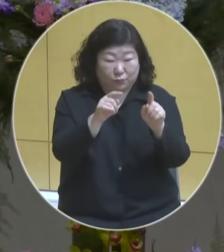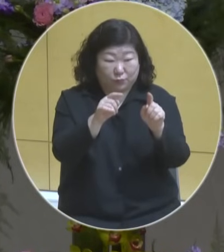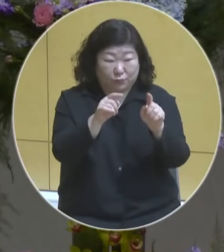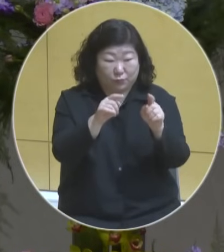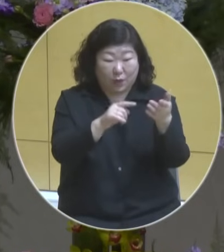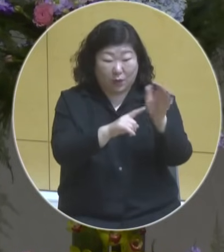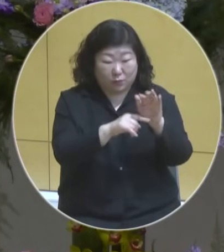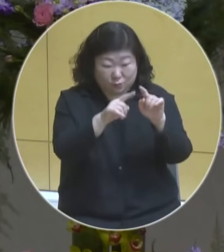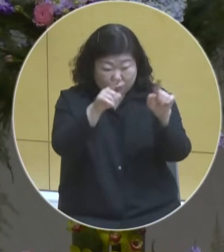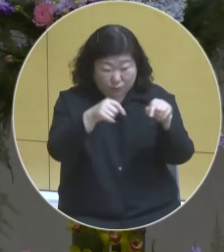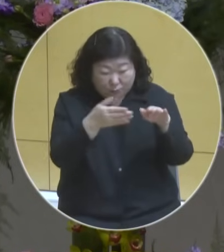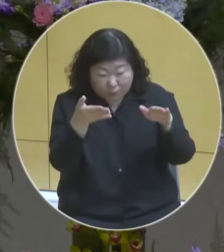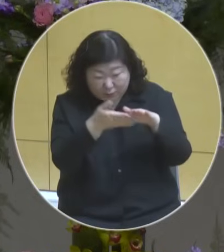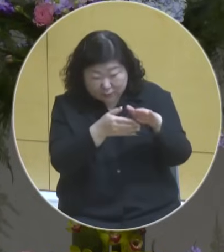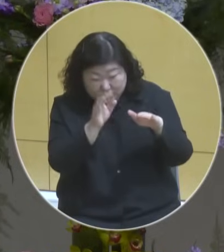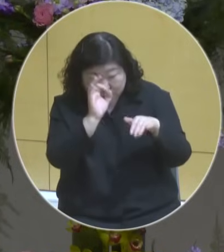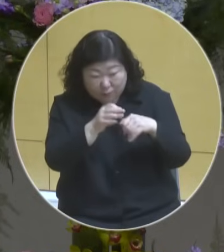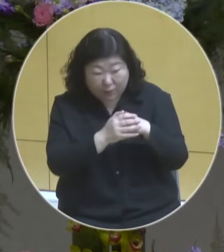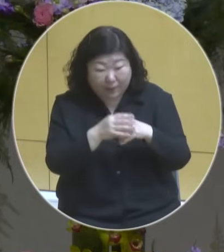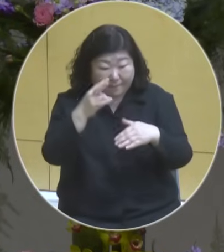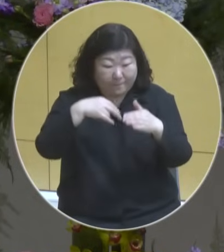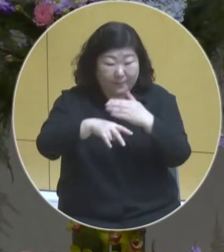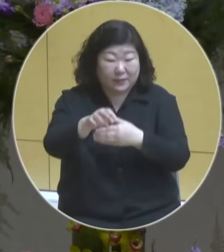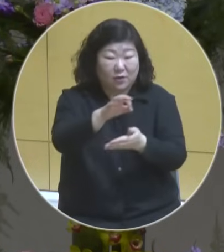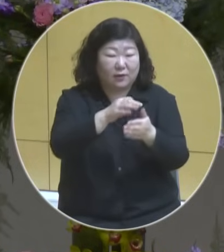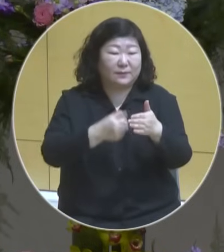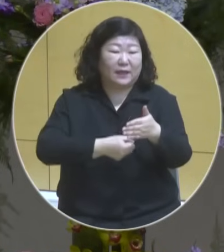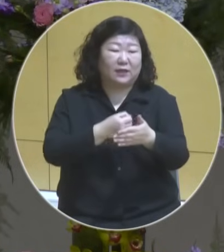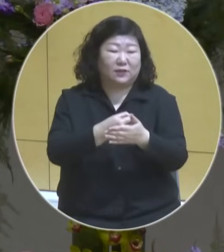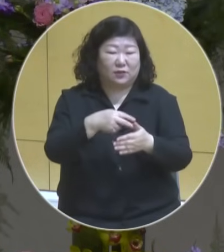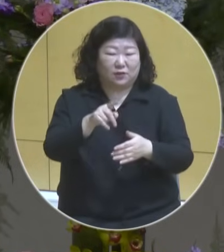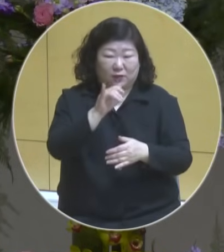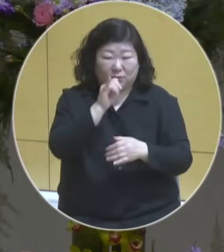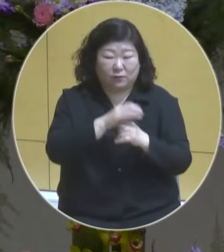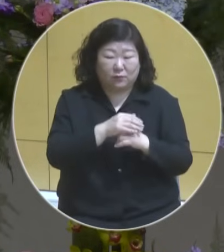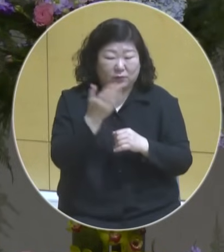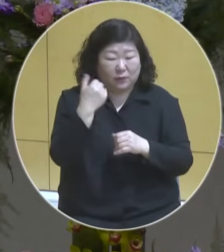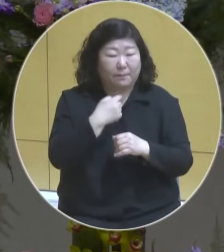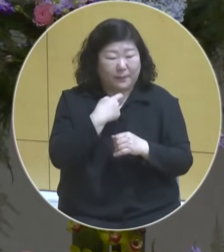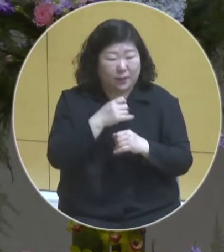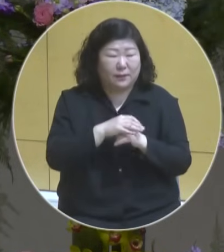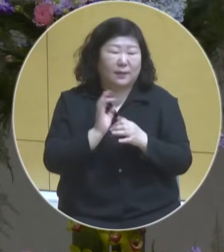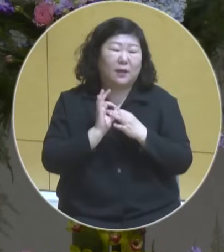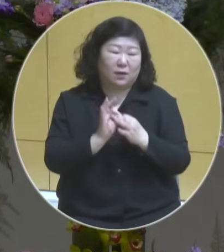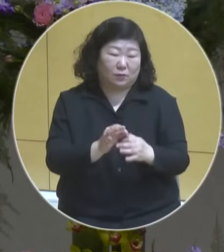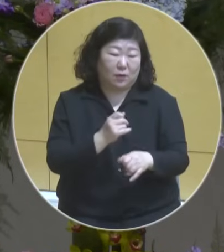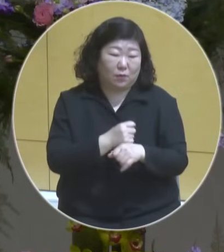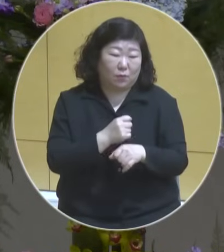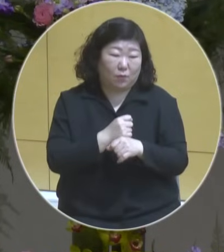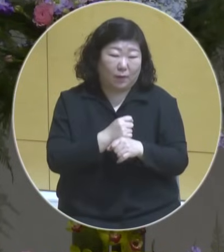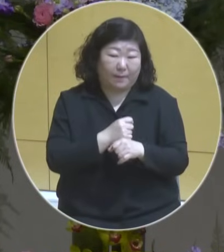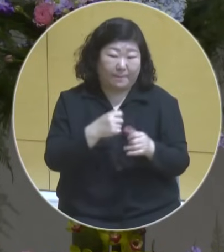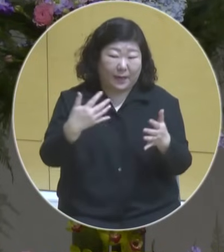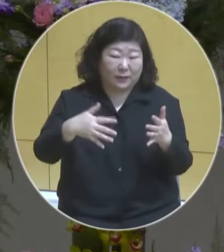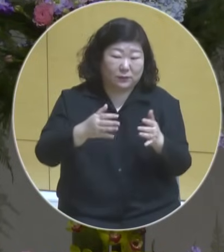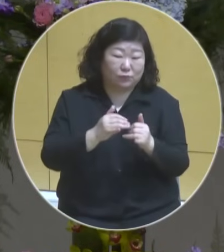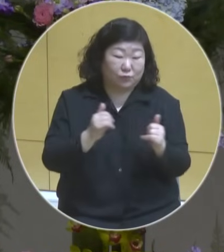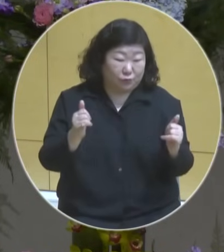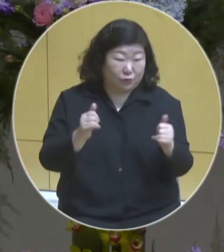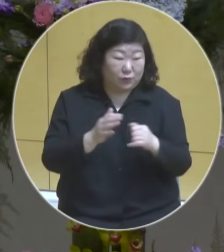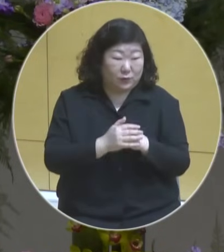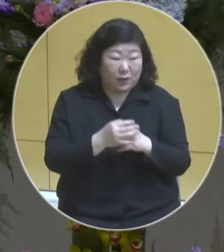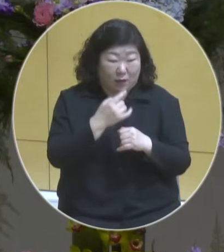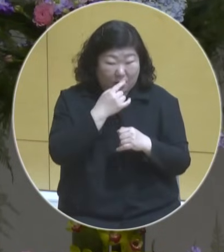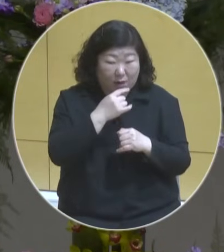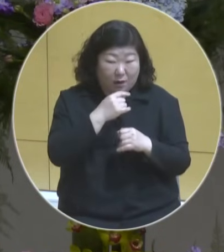넣었습니다 매주 첫째 주 드리게 되는데 하시는 분들은 계속 하시면 좋겠고요 아직 안 하고 계신 분들은 여러분이